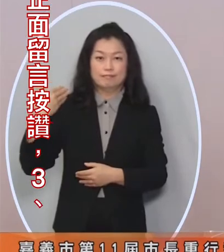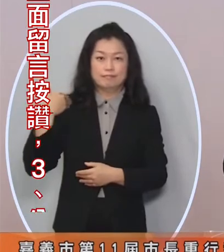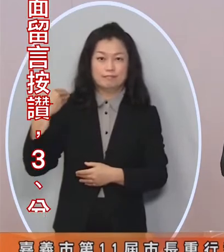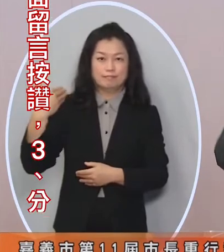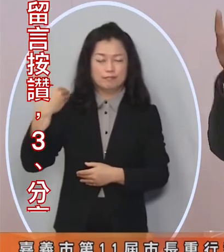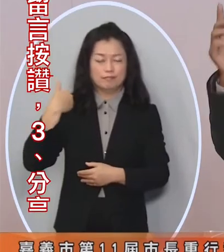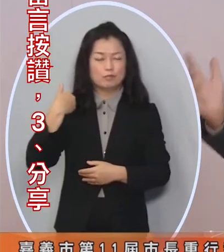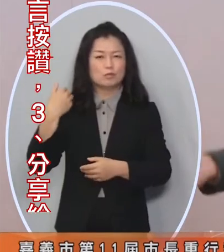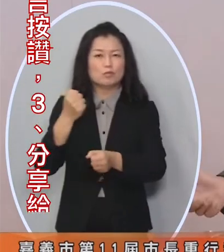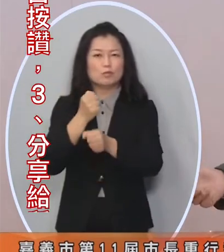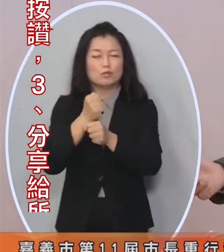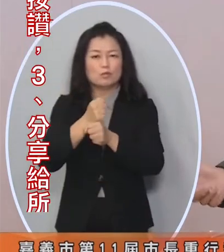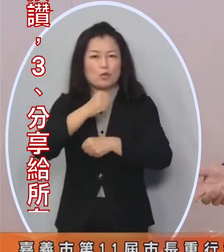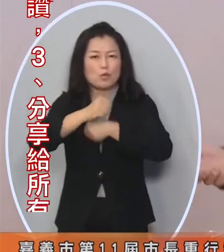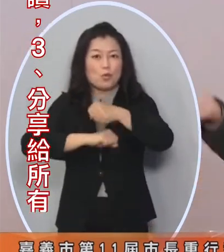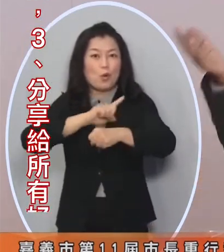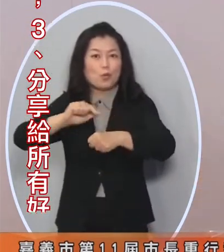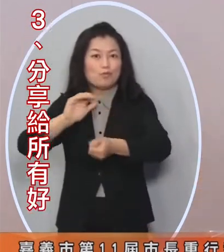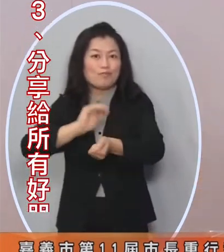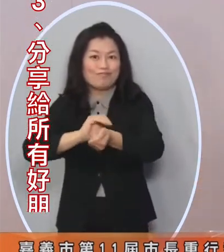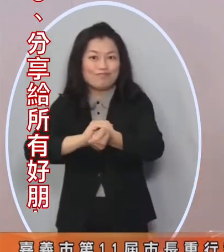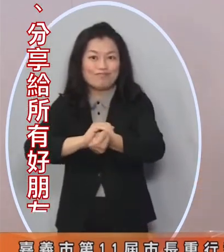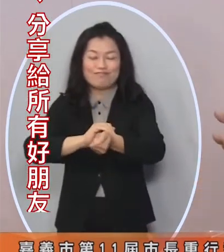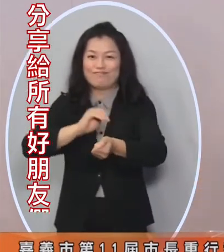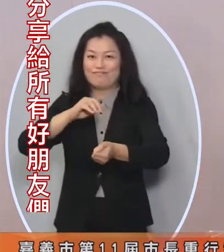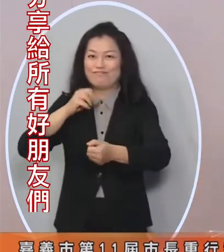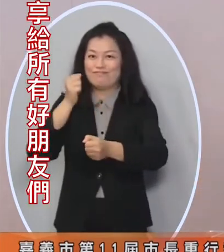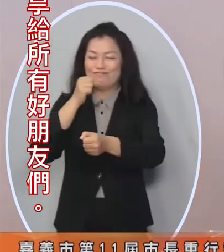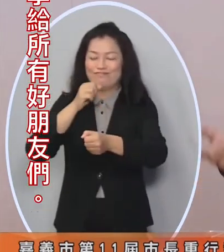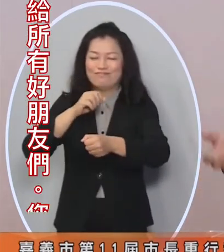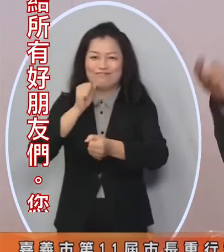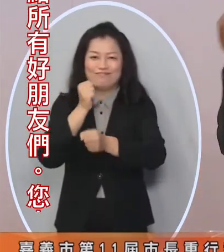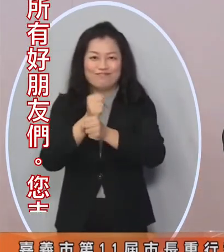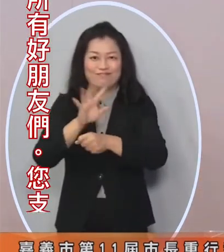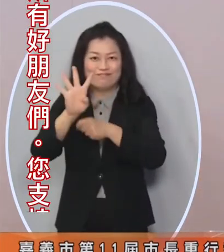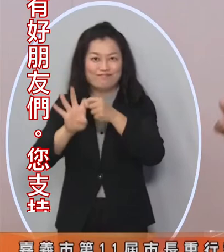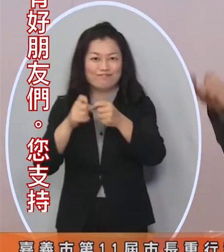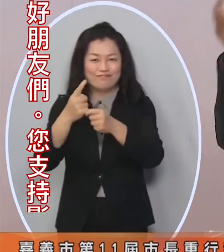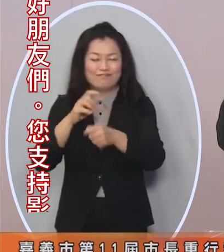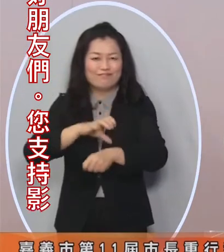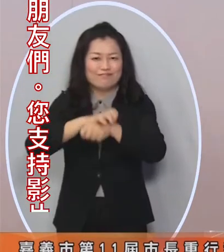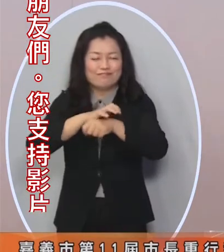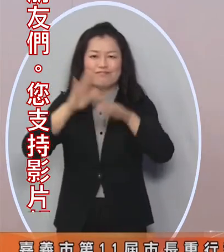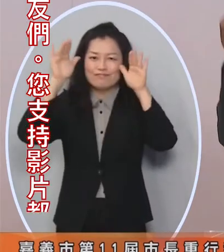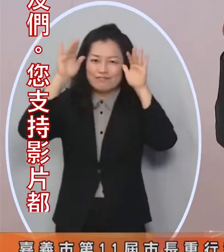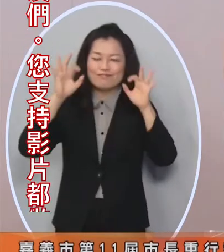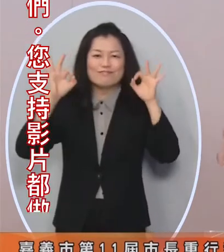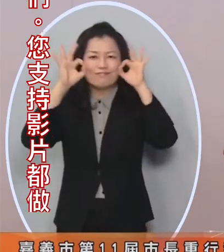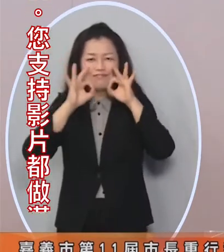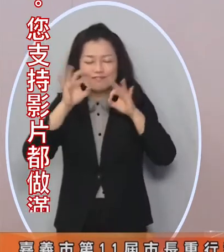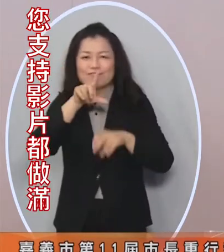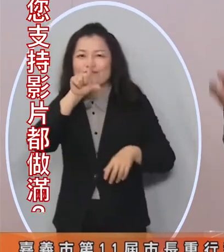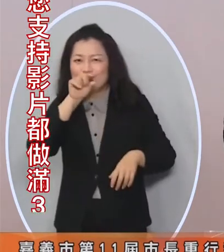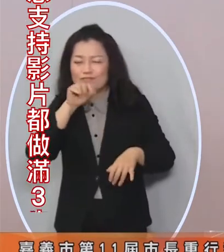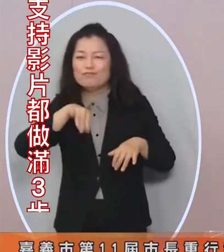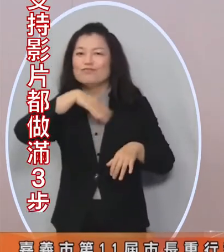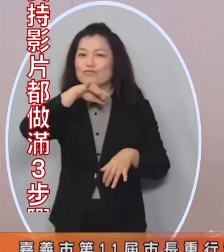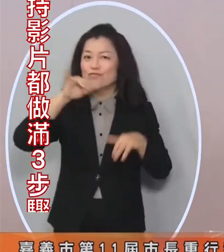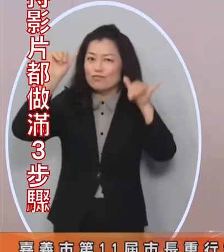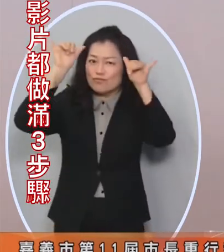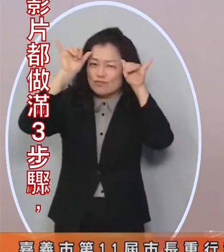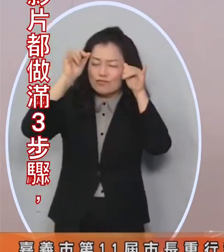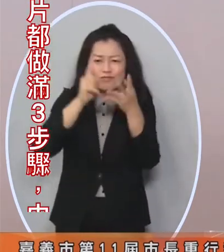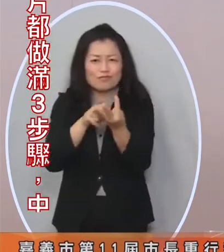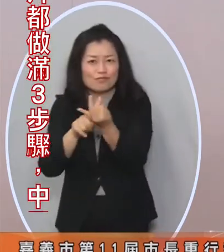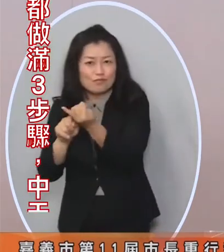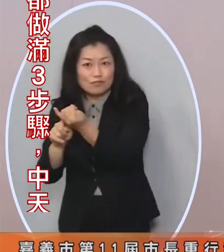仔医生，做40多年啊，我救狗啊，救猫啊，救鸟啊，救猪啊，救牛，做农